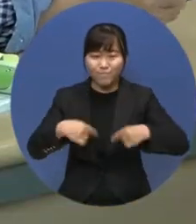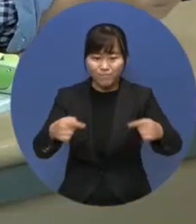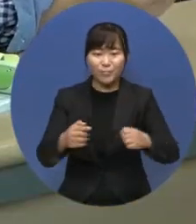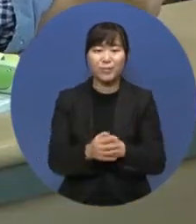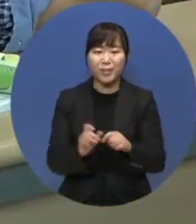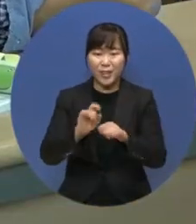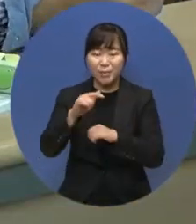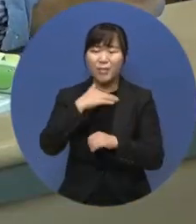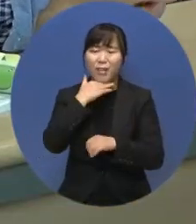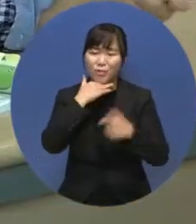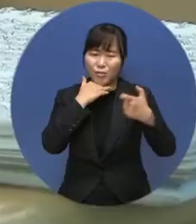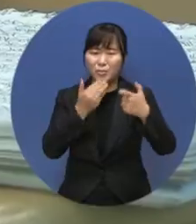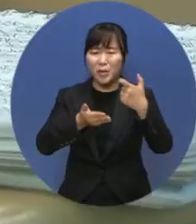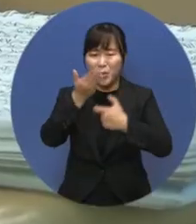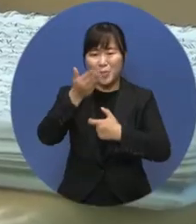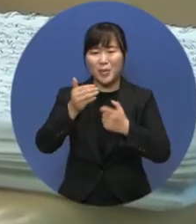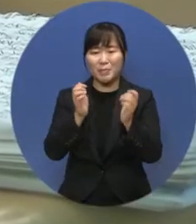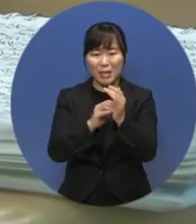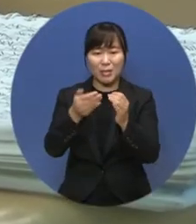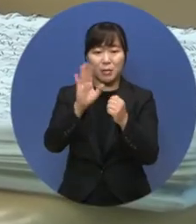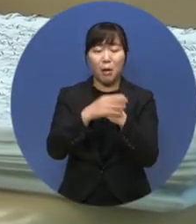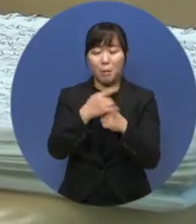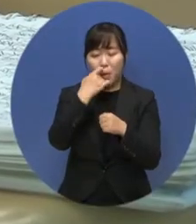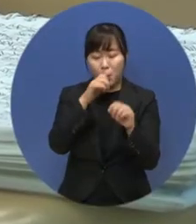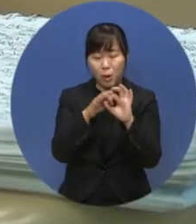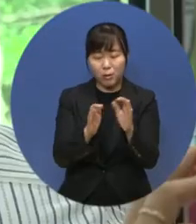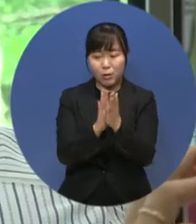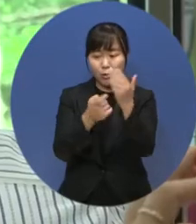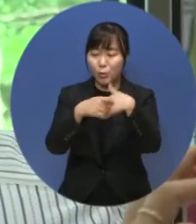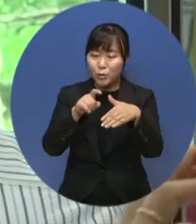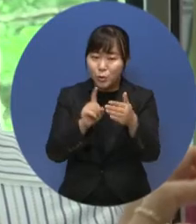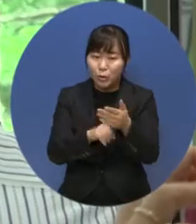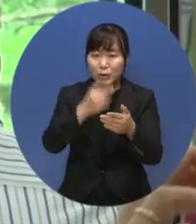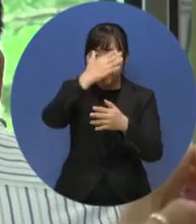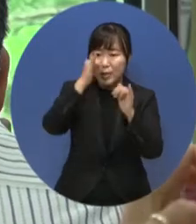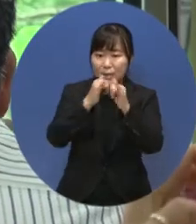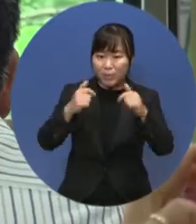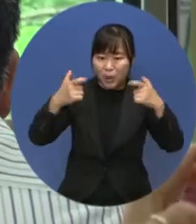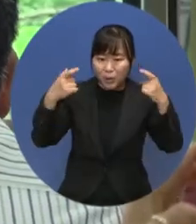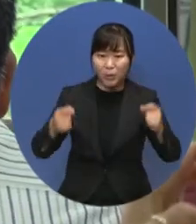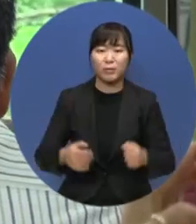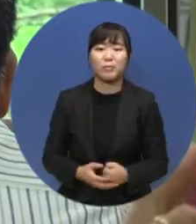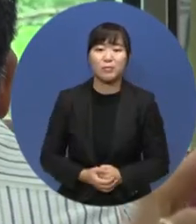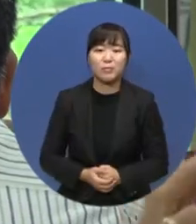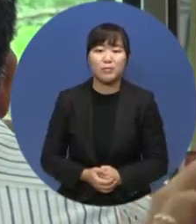대부분 예순이 넘은 나이지만 배움에 대한 열의는 청년들 못지않습니다.